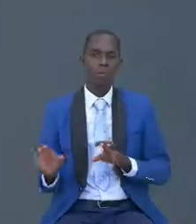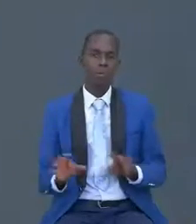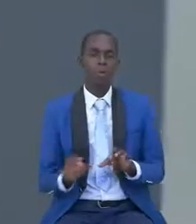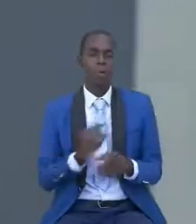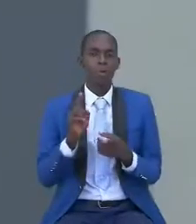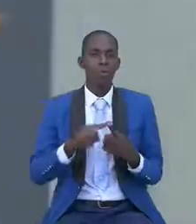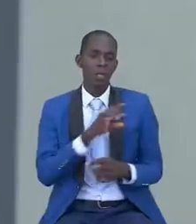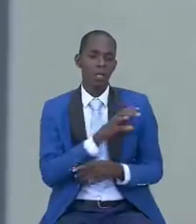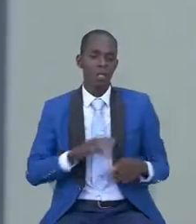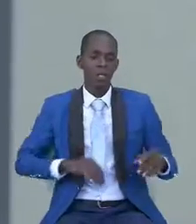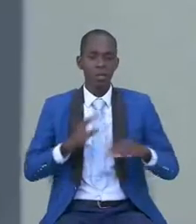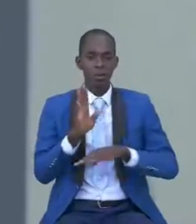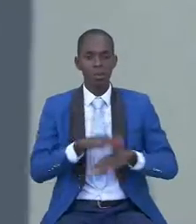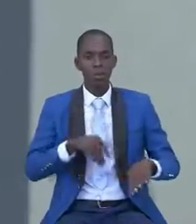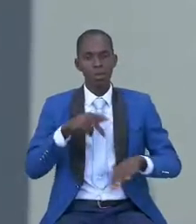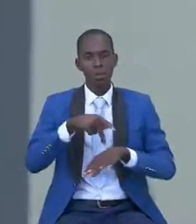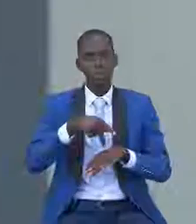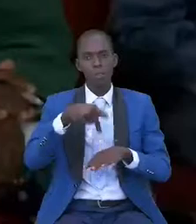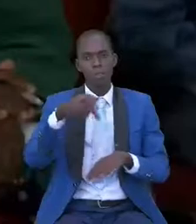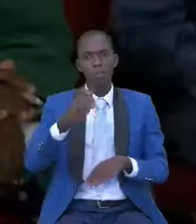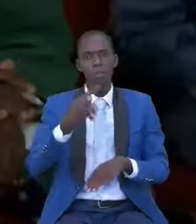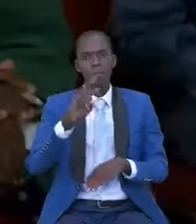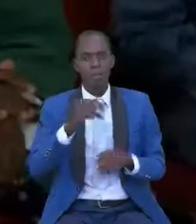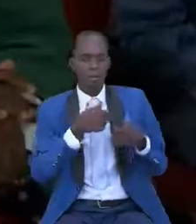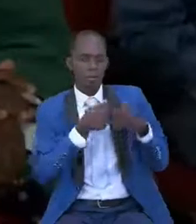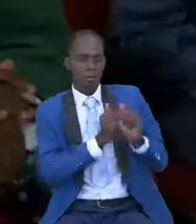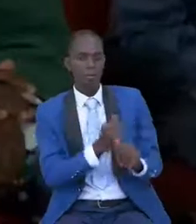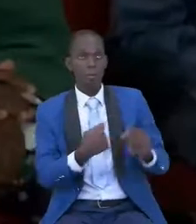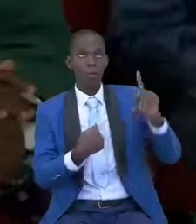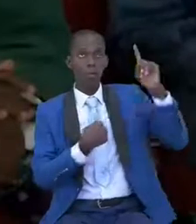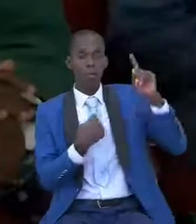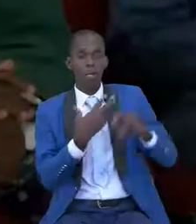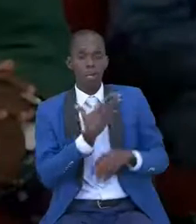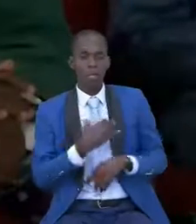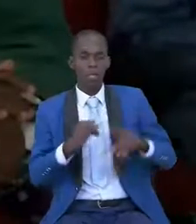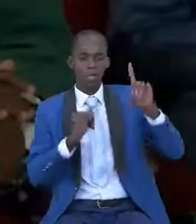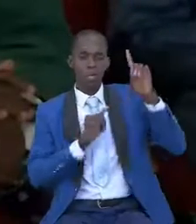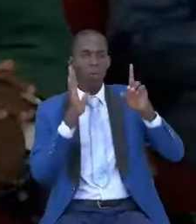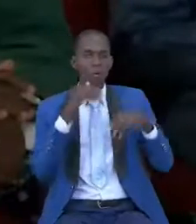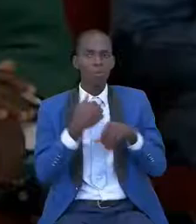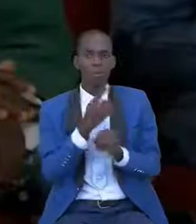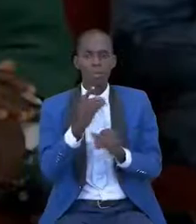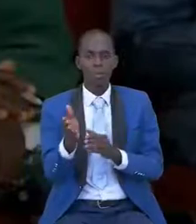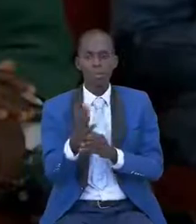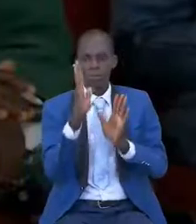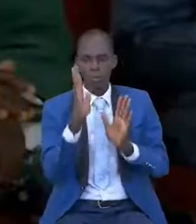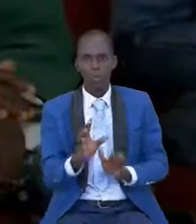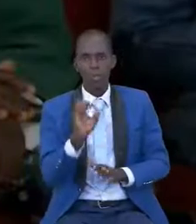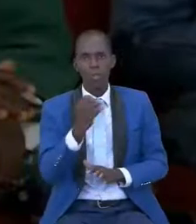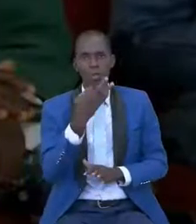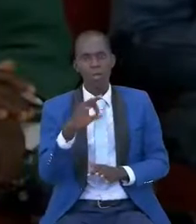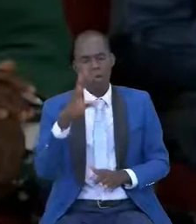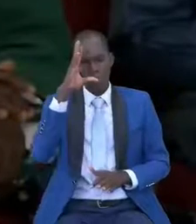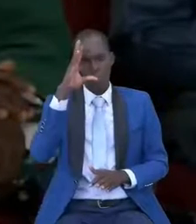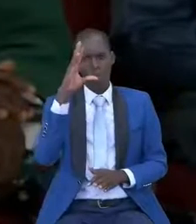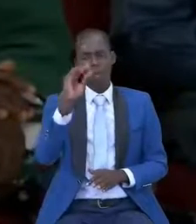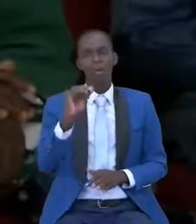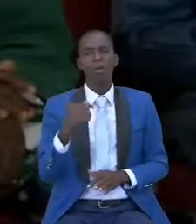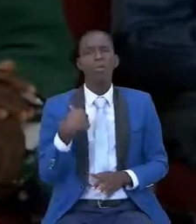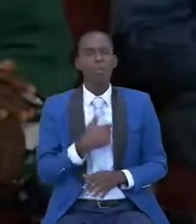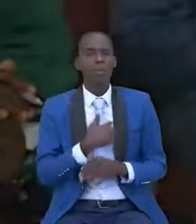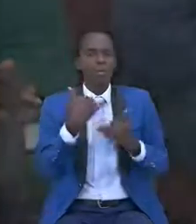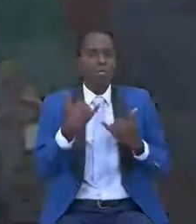Pierre et lui a dit, suis-moi et je ferai de toi un pêcheur d'hommes. Nous savons maintenant, nous connaissons maintenant l'histoire.